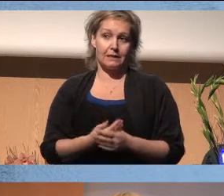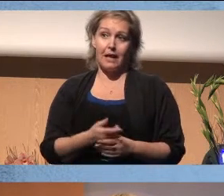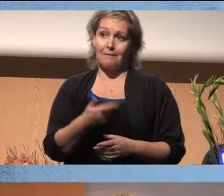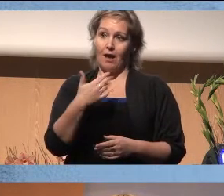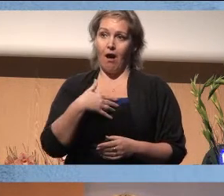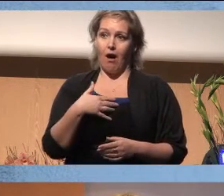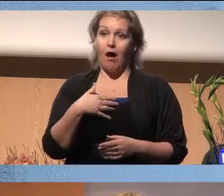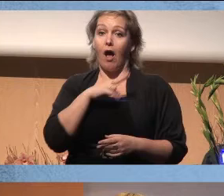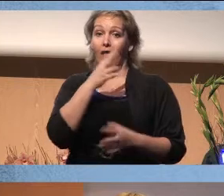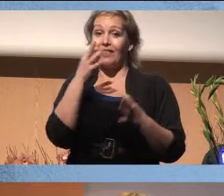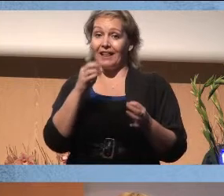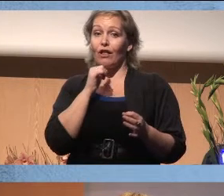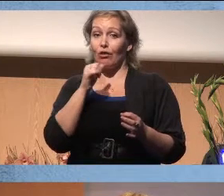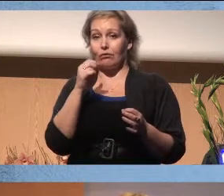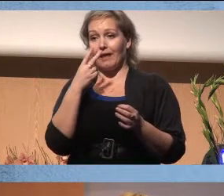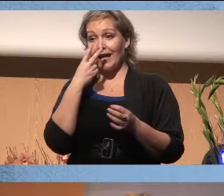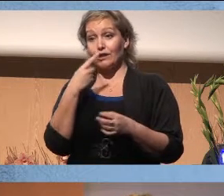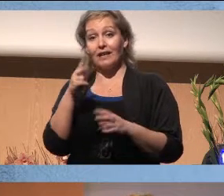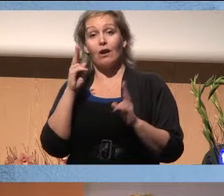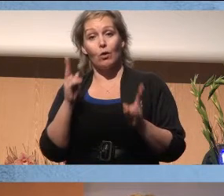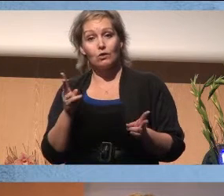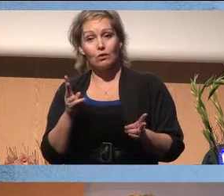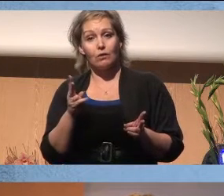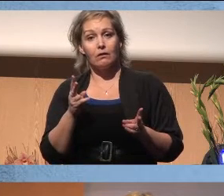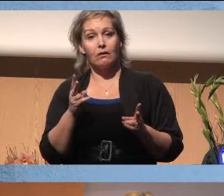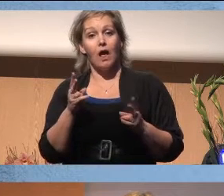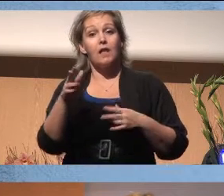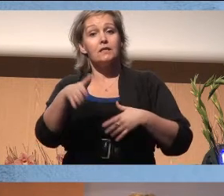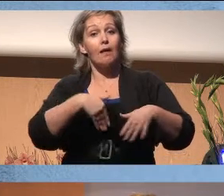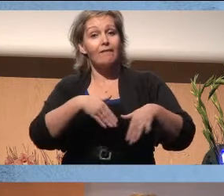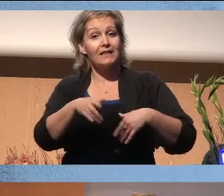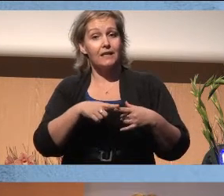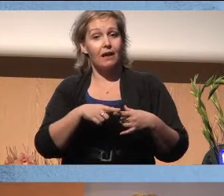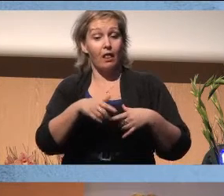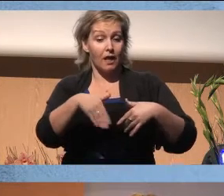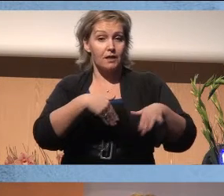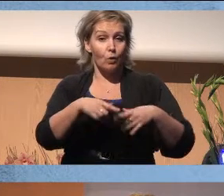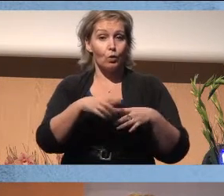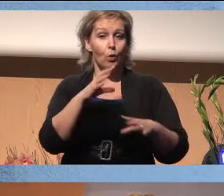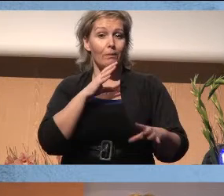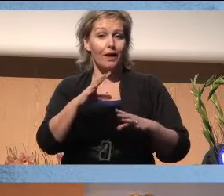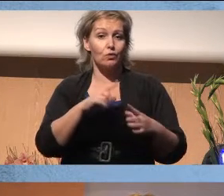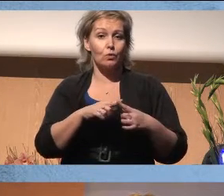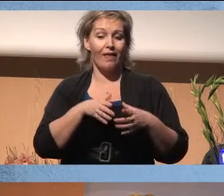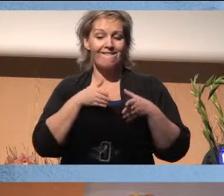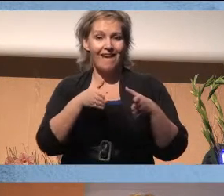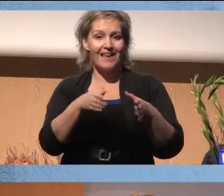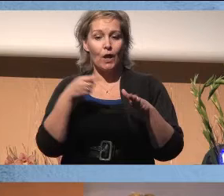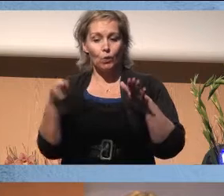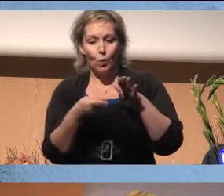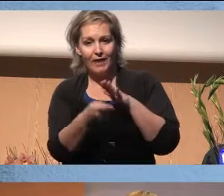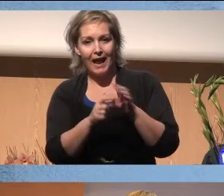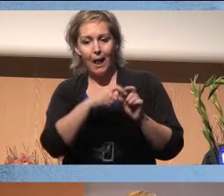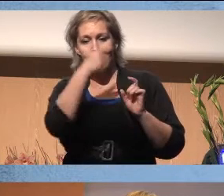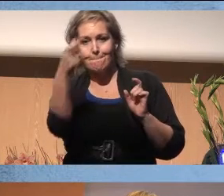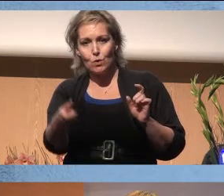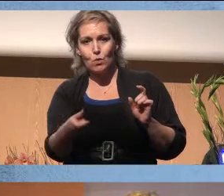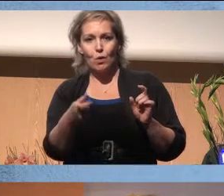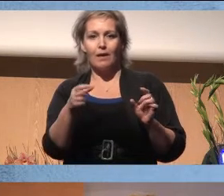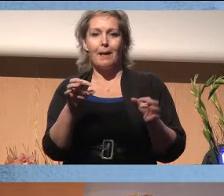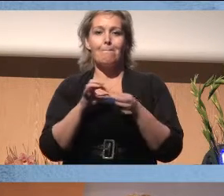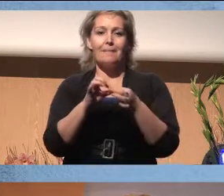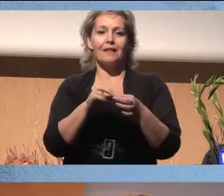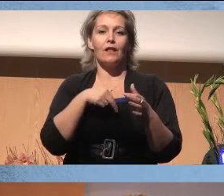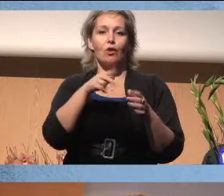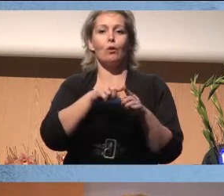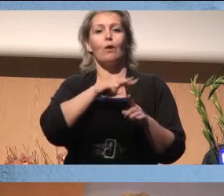vi har andre ting vi skal ta hensyn til også. Samferdsel, transport, kommunikasjon, veier, tunneler, broer binder Norge sammen på en